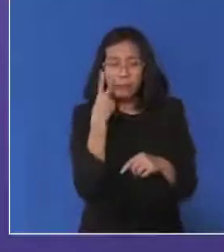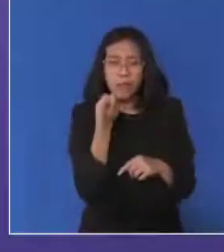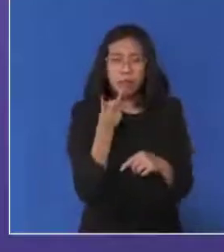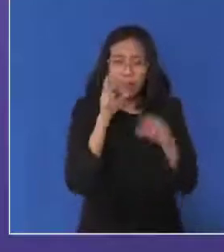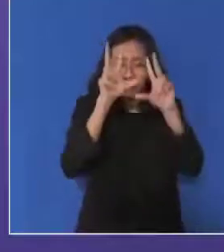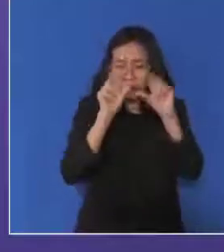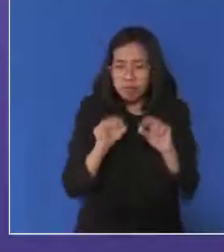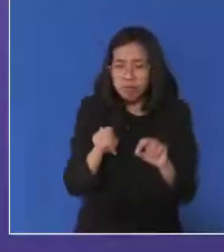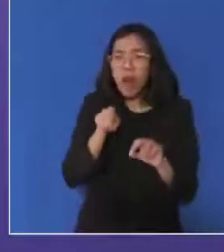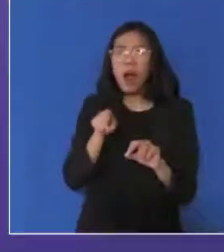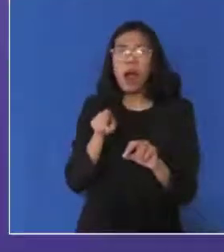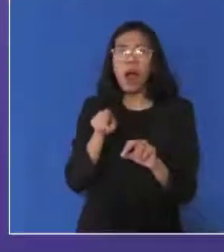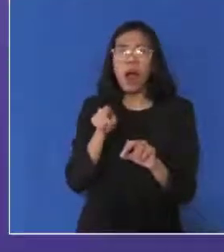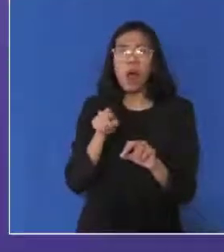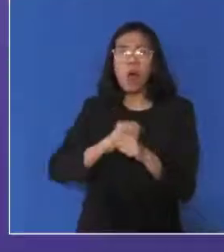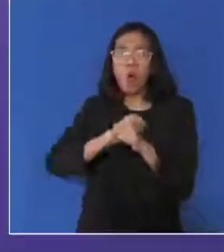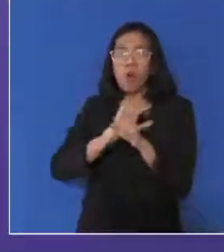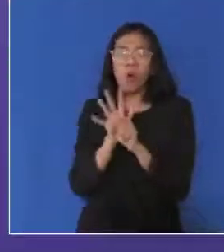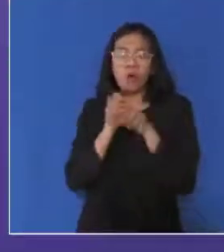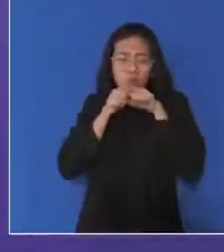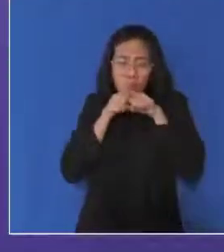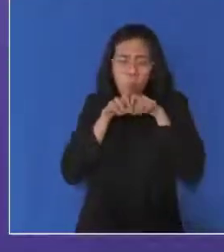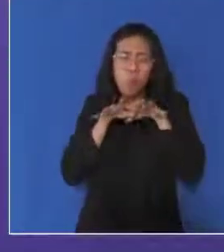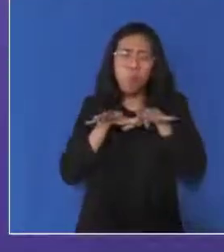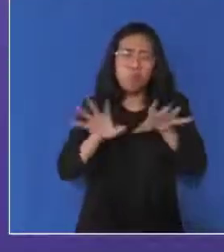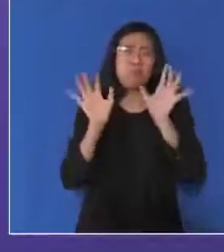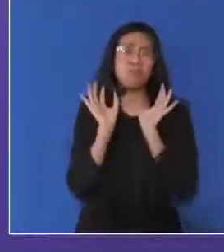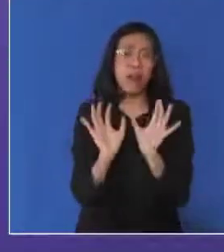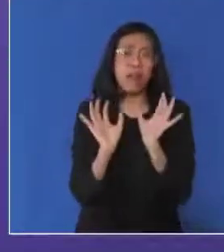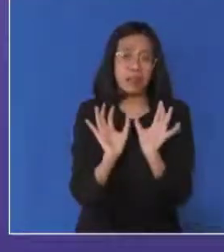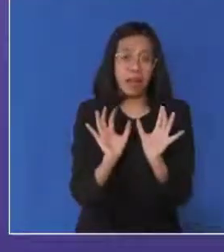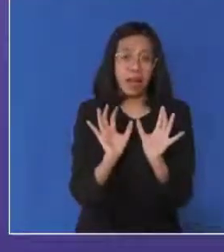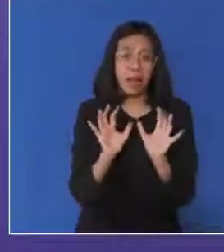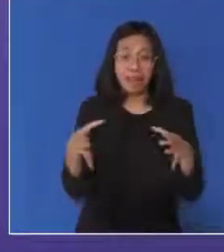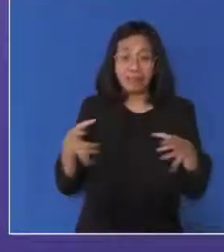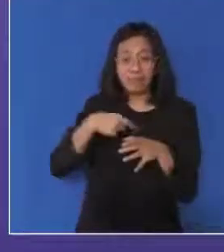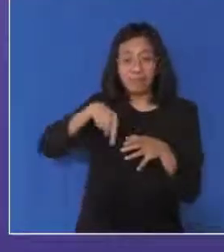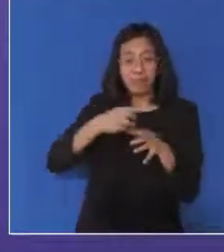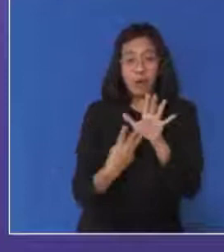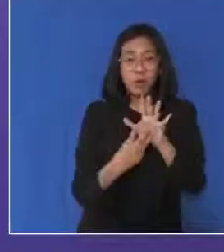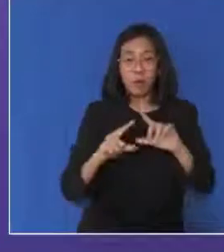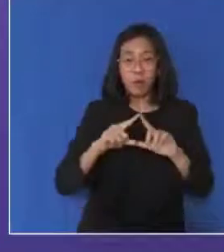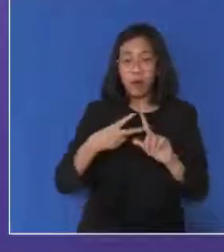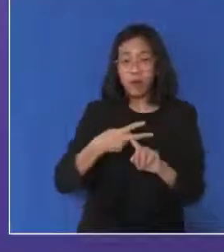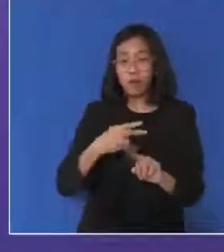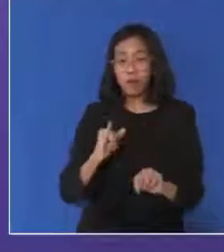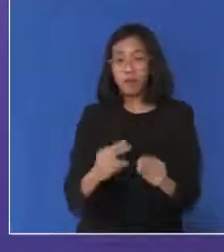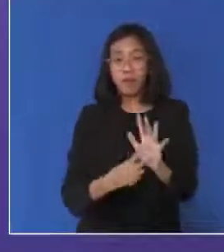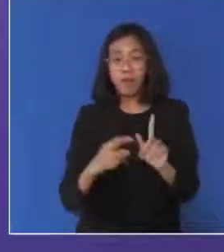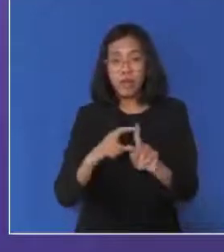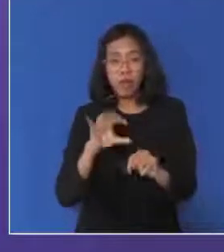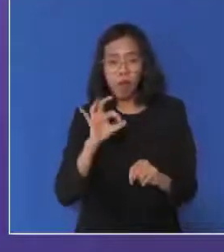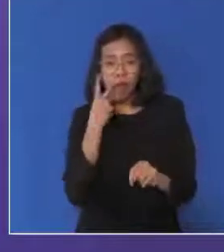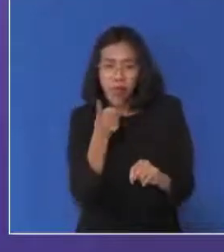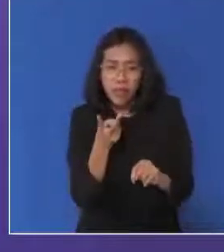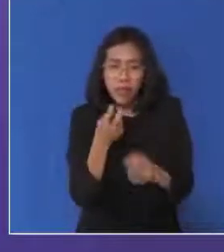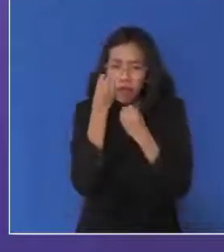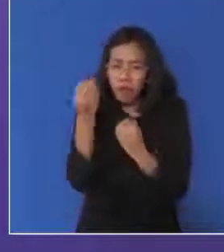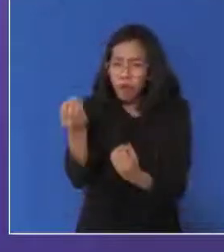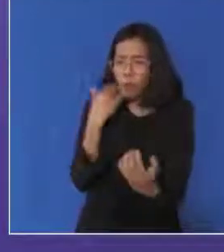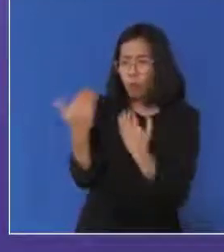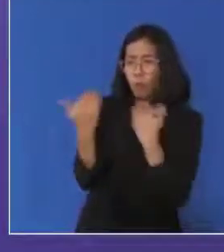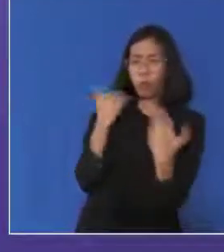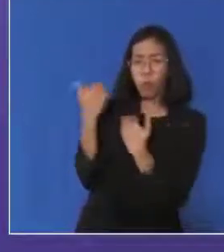556 hop hubungan dengan coffee 19 ini dan mavindo melalui para pemeriksa faktanya telah mengklarifikasi secara